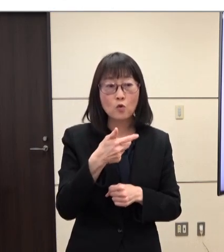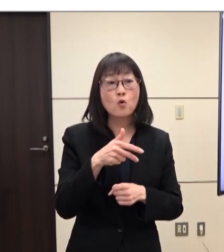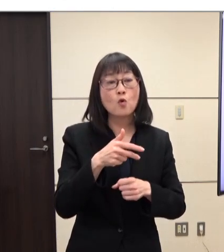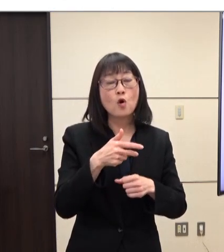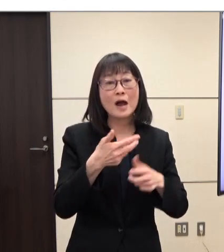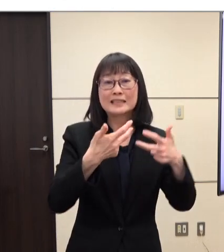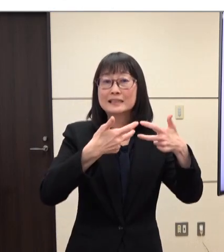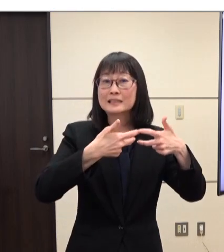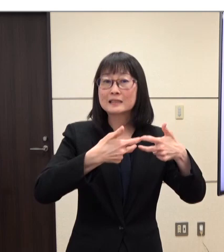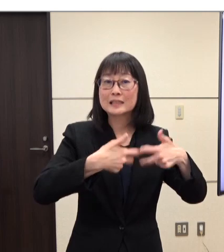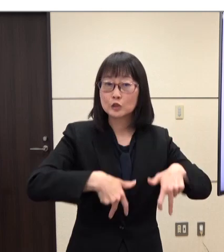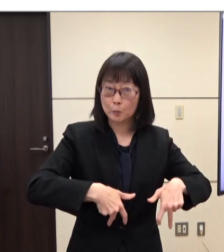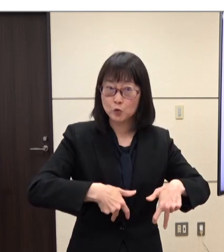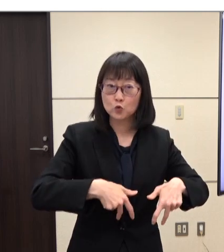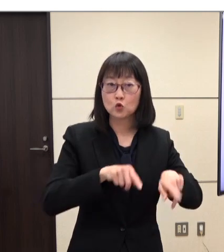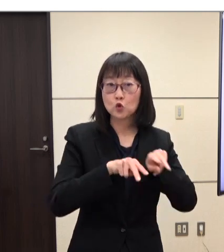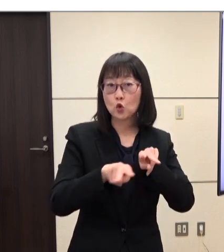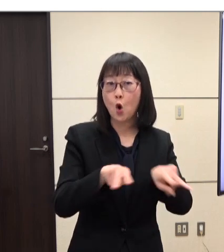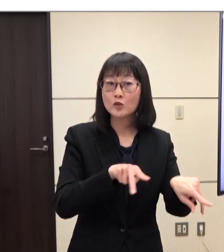ども、はい、